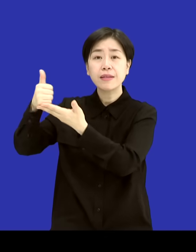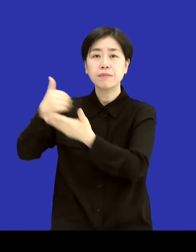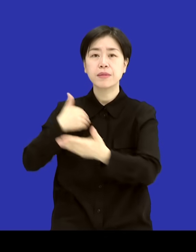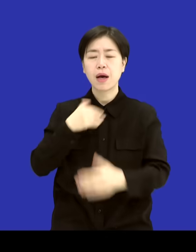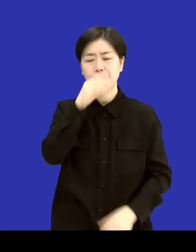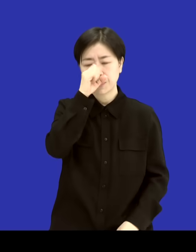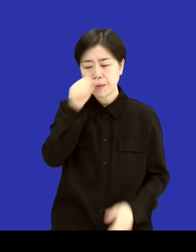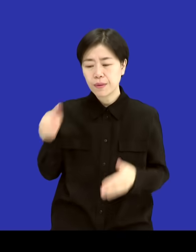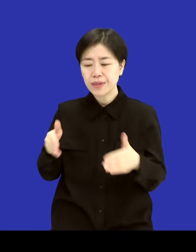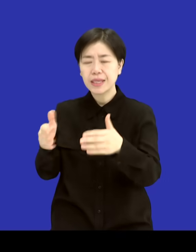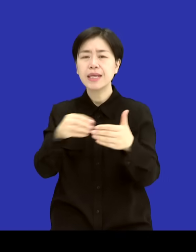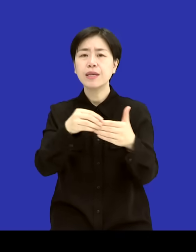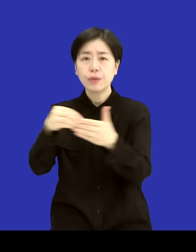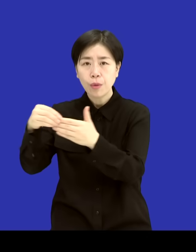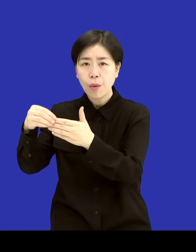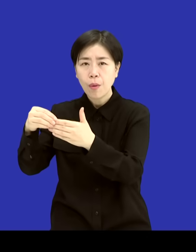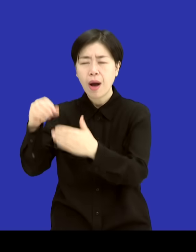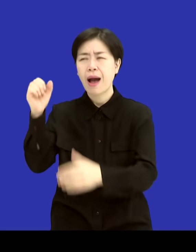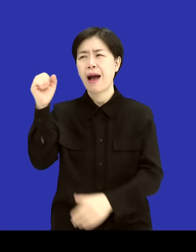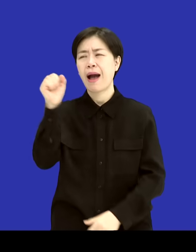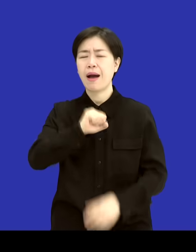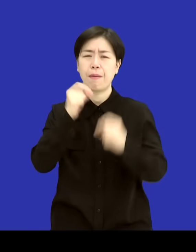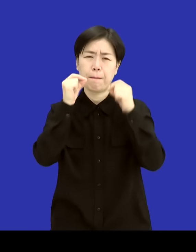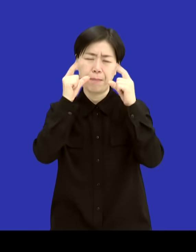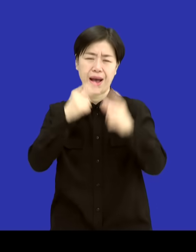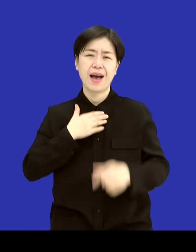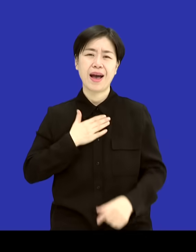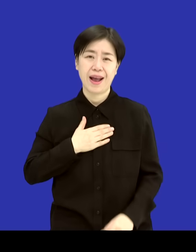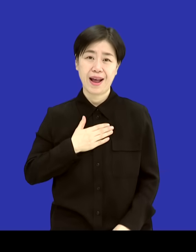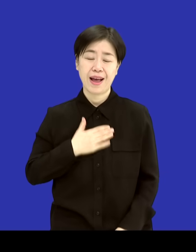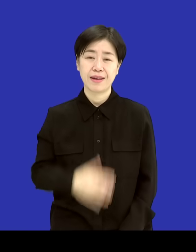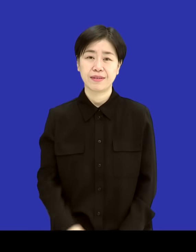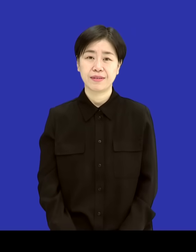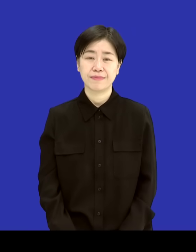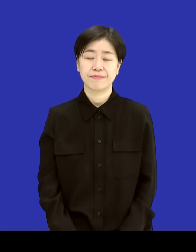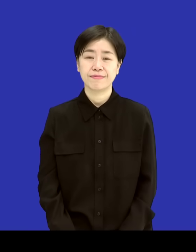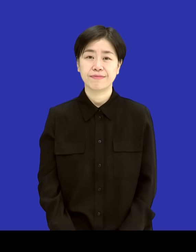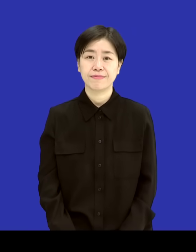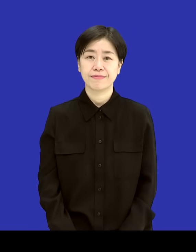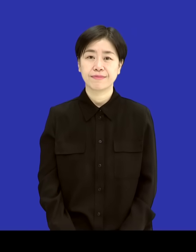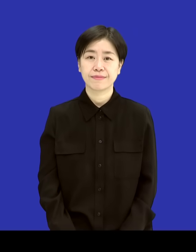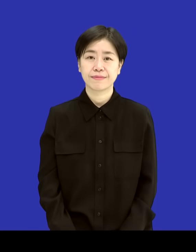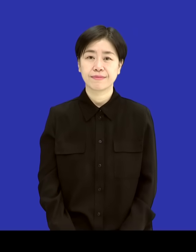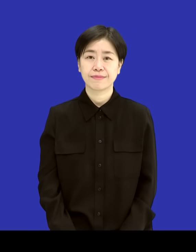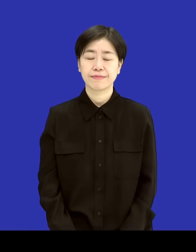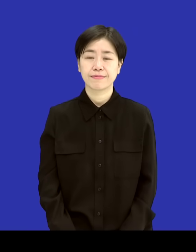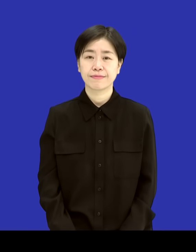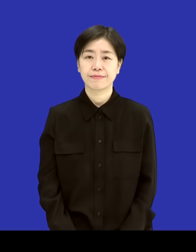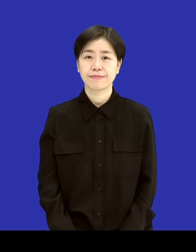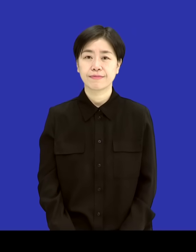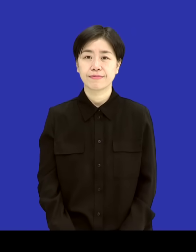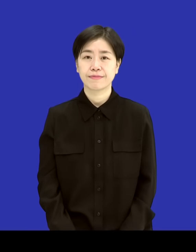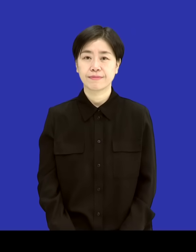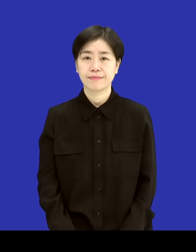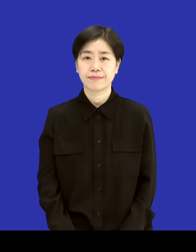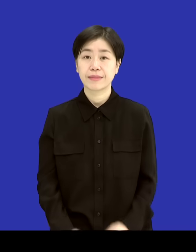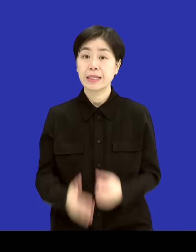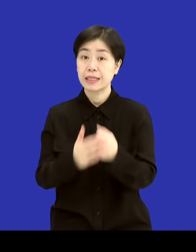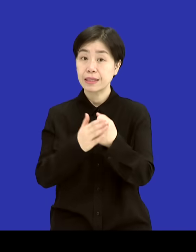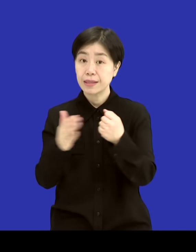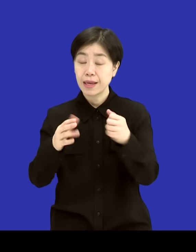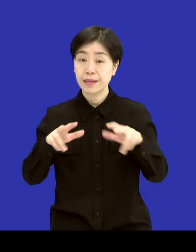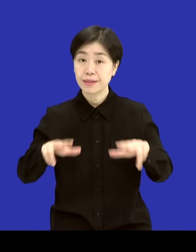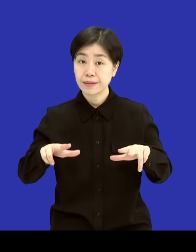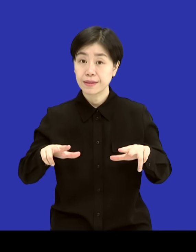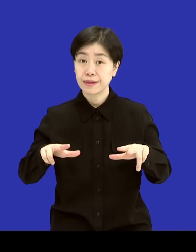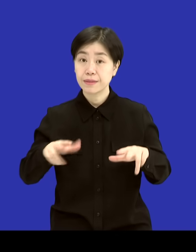주시는 하나님이다라는. 근데 그게 좀 됐다고 해서 선한 길은 아니고 근데 네. 그래도 그렇기 때문에 제가